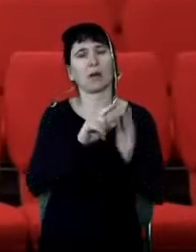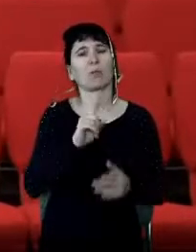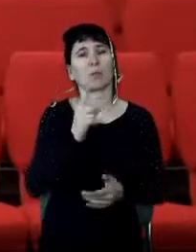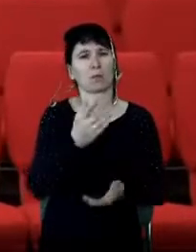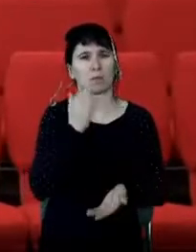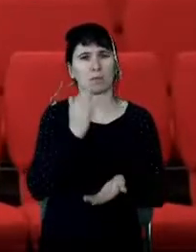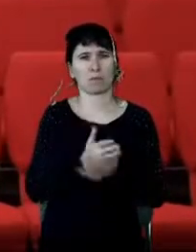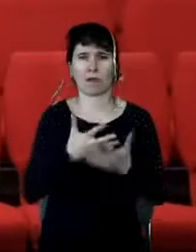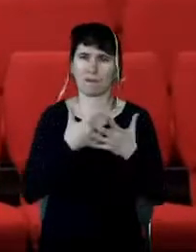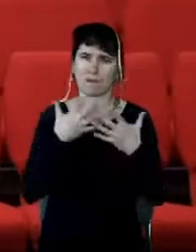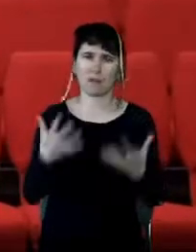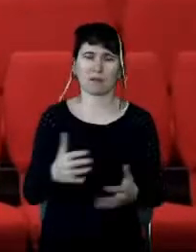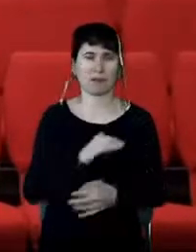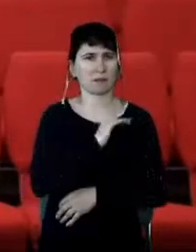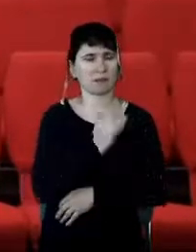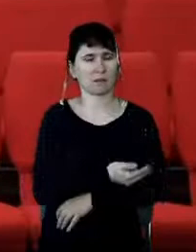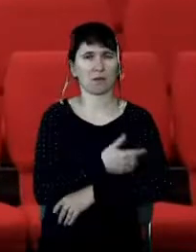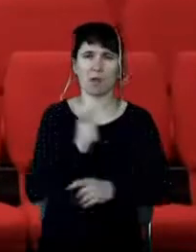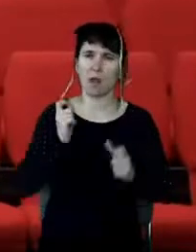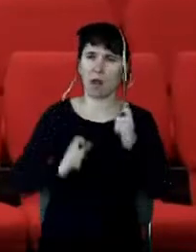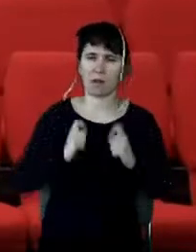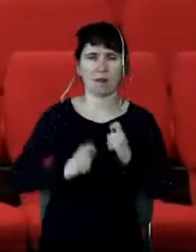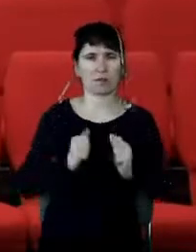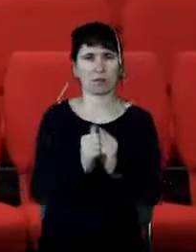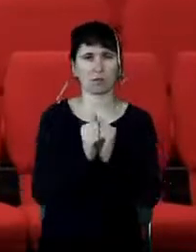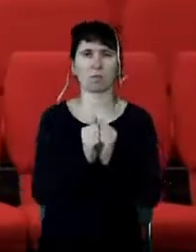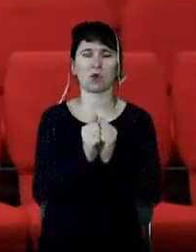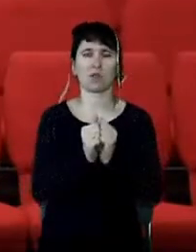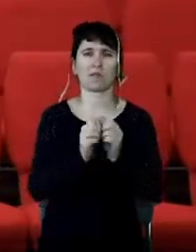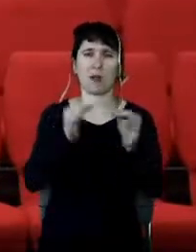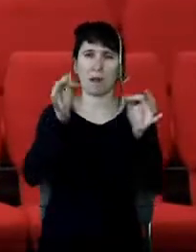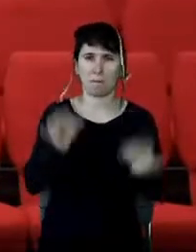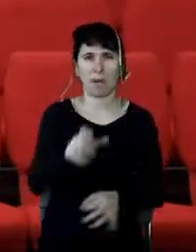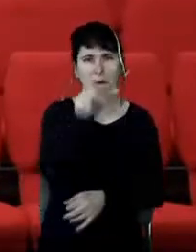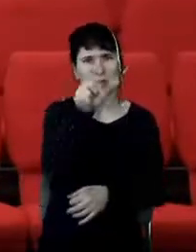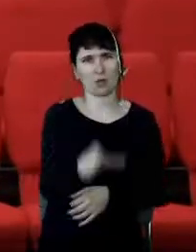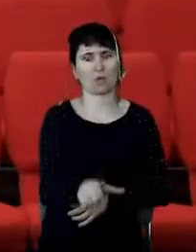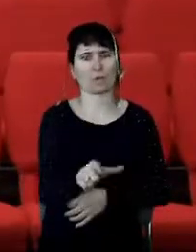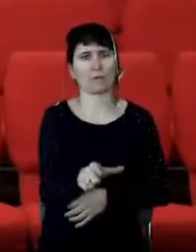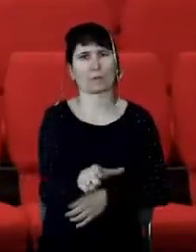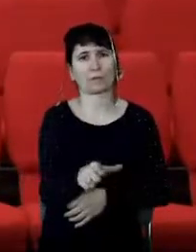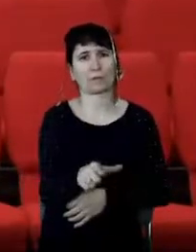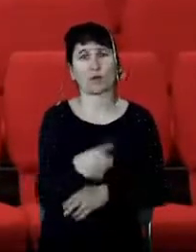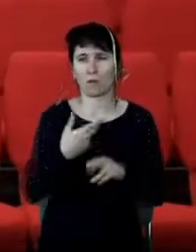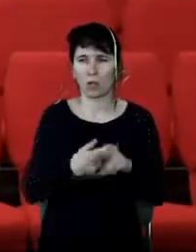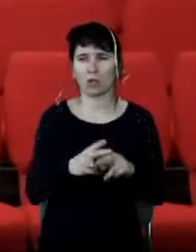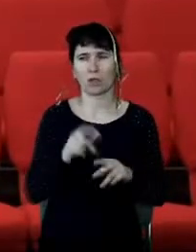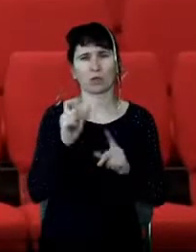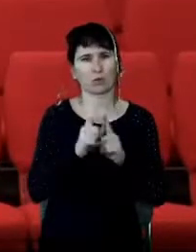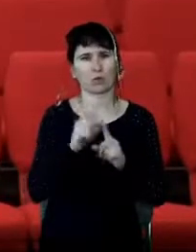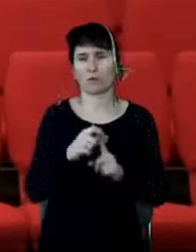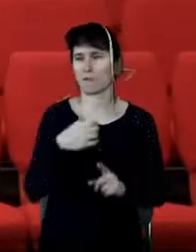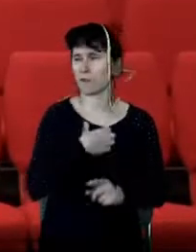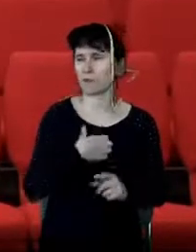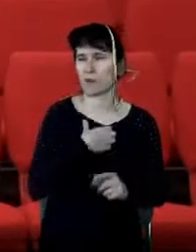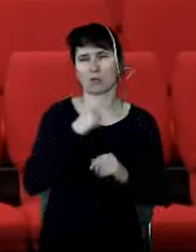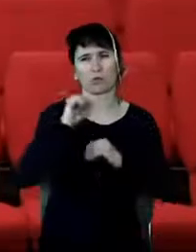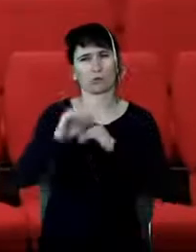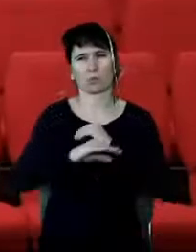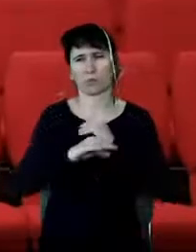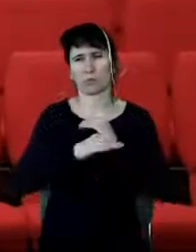праведного. Хай Бог благословить нас. Оці слова нам допоможуть, і оця стратегія нам